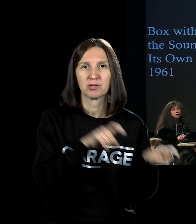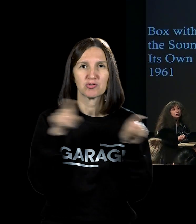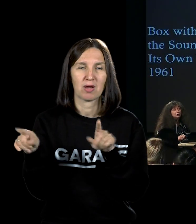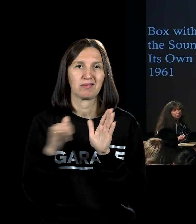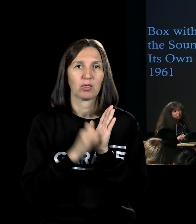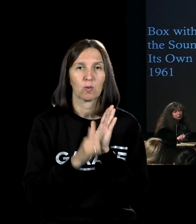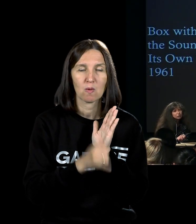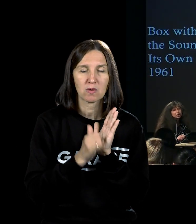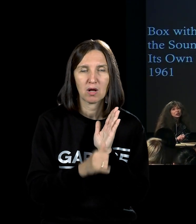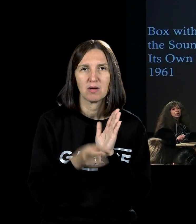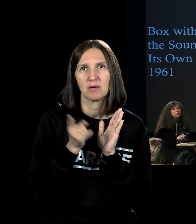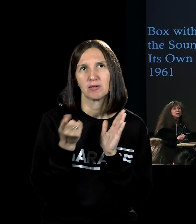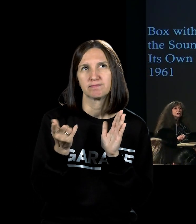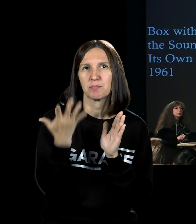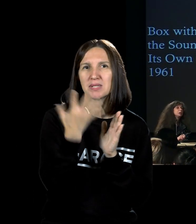Нью-Йорк,